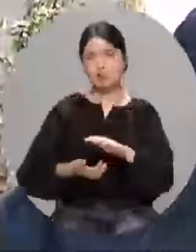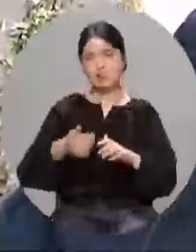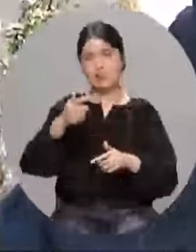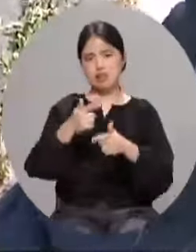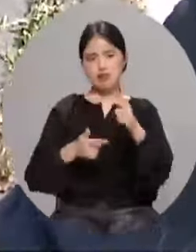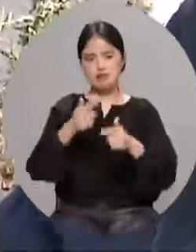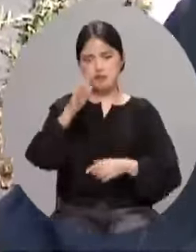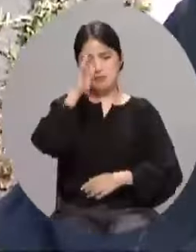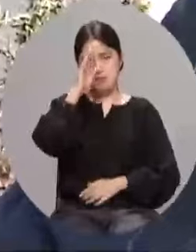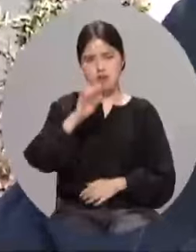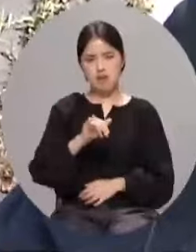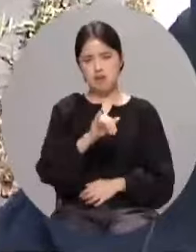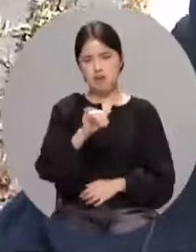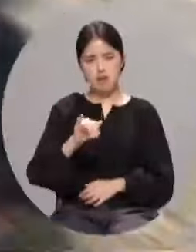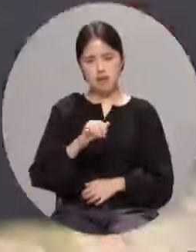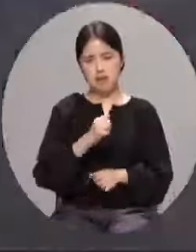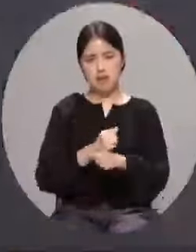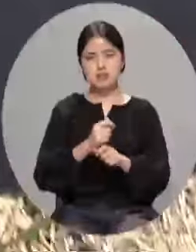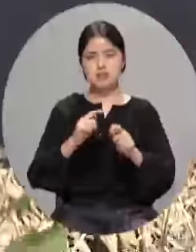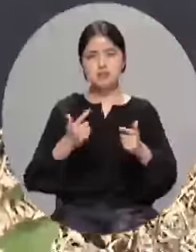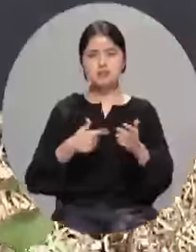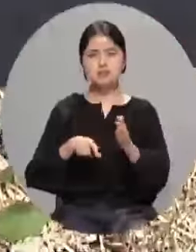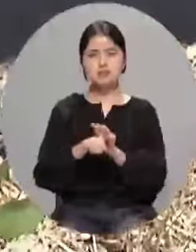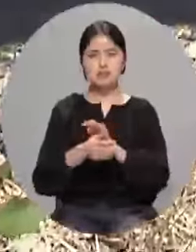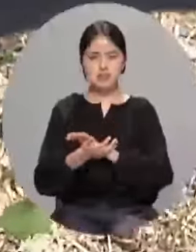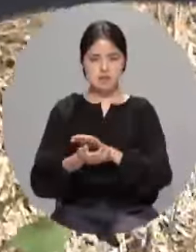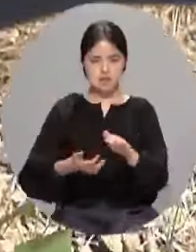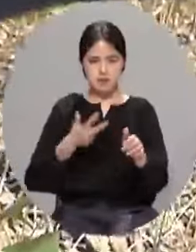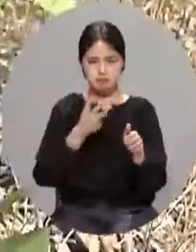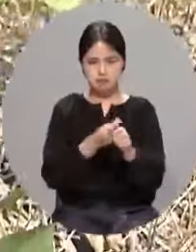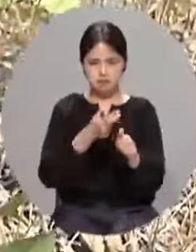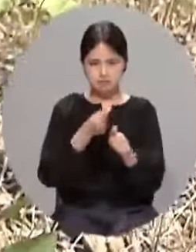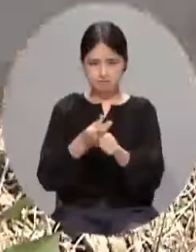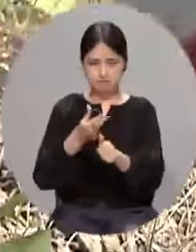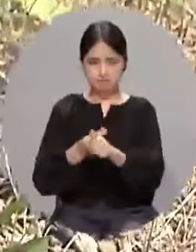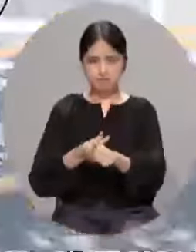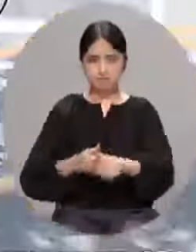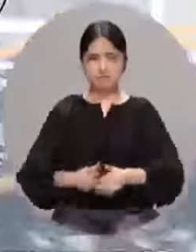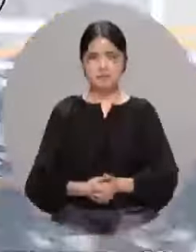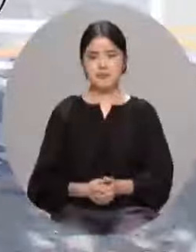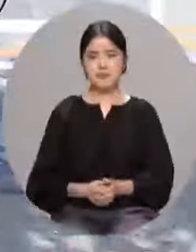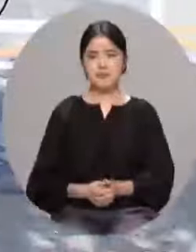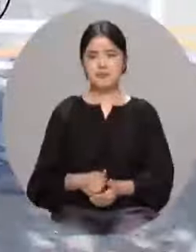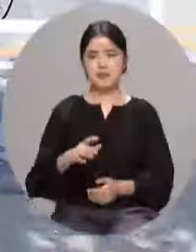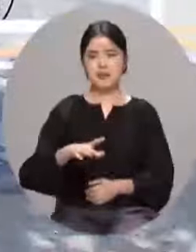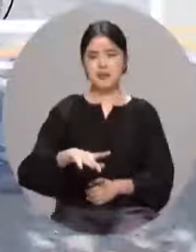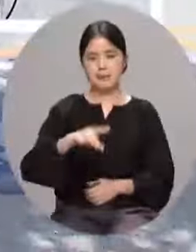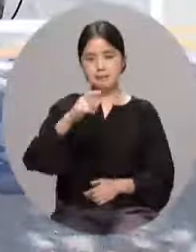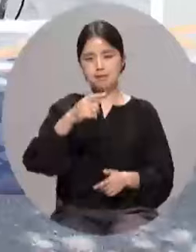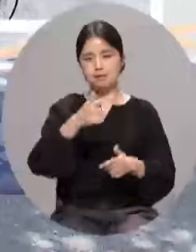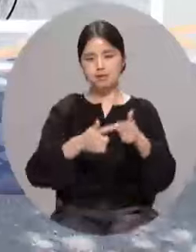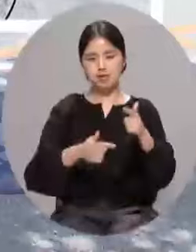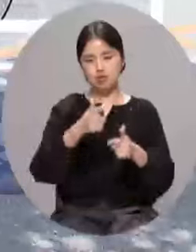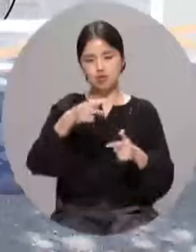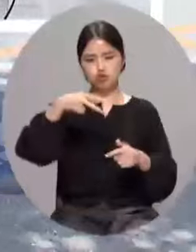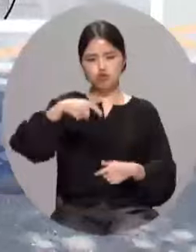나무들이 병해충에 시달리지 않도록 예방주사를 놓는 겁니다. 선제적으로 수목에 수관주사를